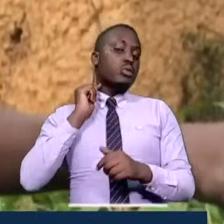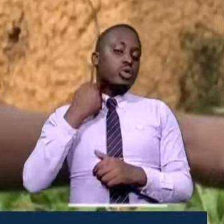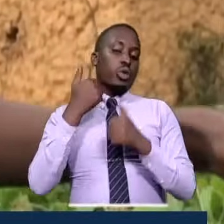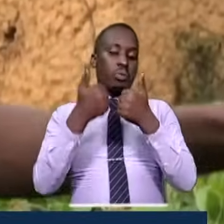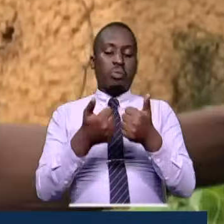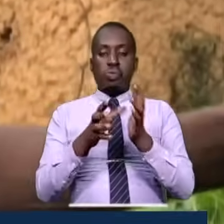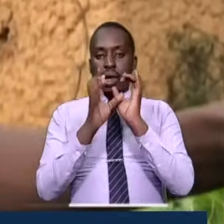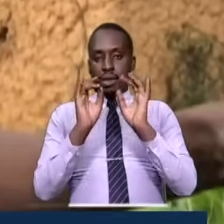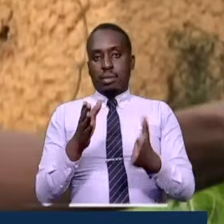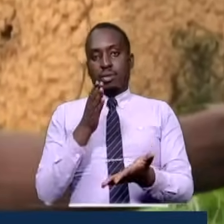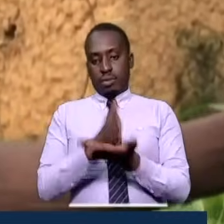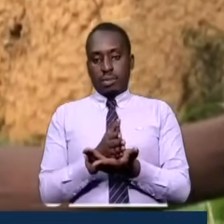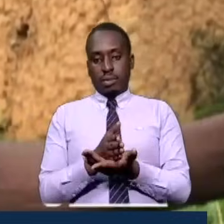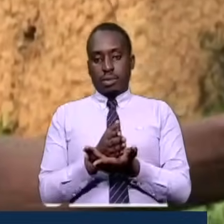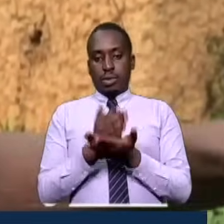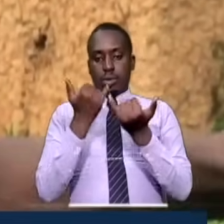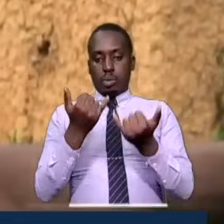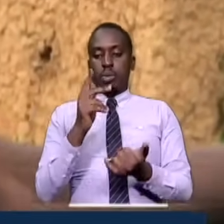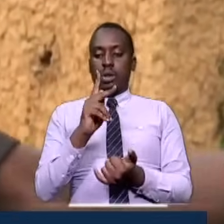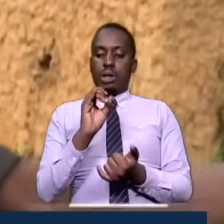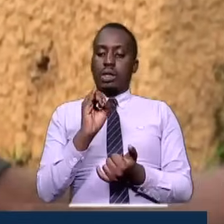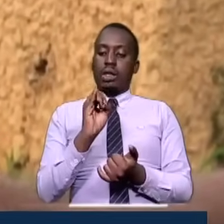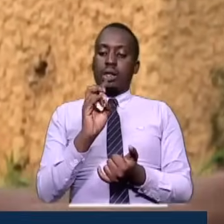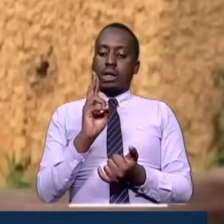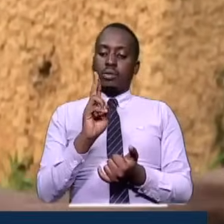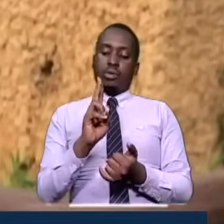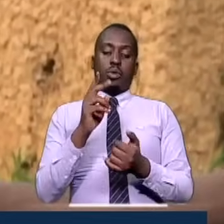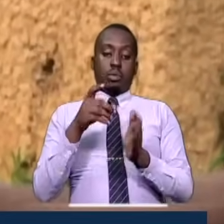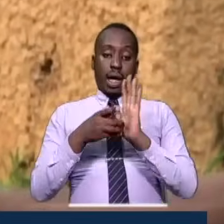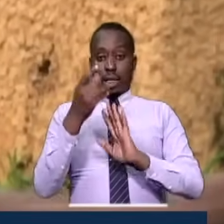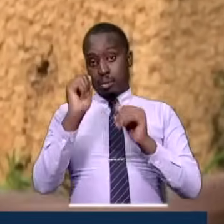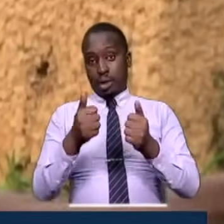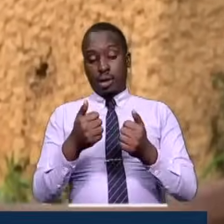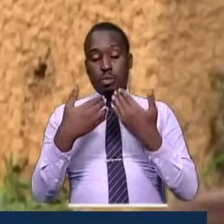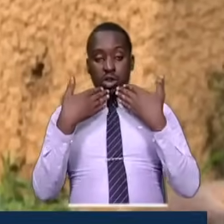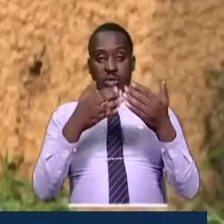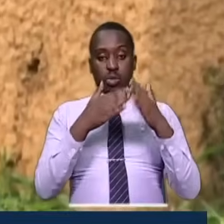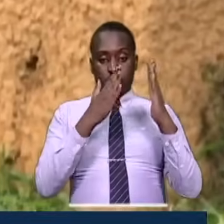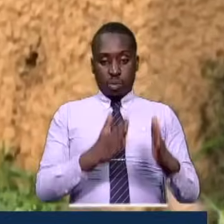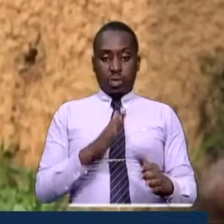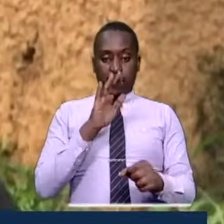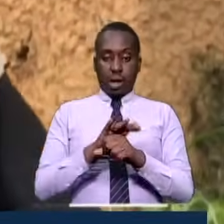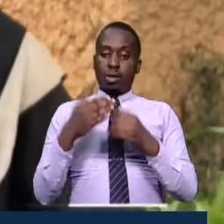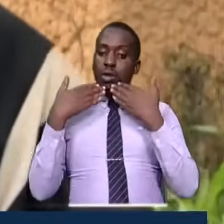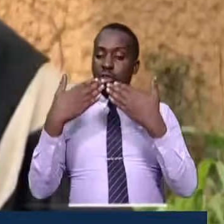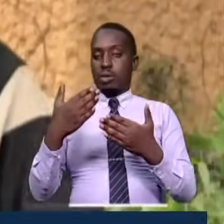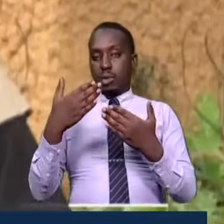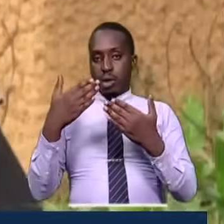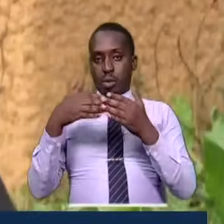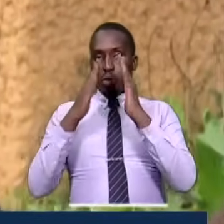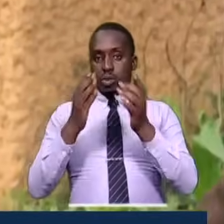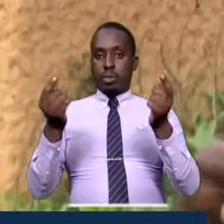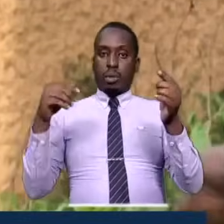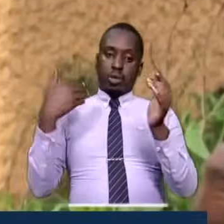ni uburyohe nta kibazo rwose kivu mumaze gutera imbere cyane rwose murashimira ubuyobozi cyane turashimira ubuyobozi